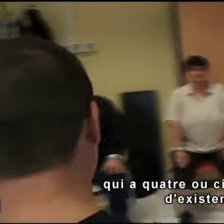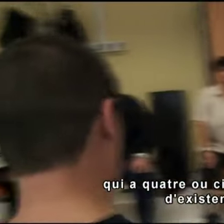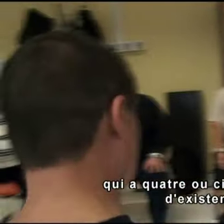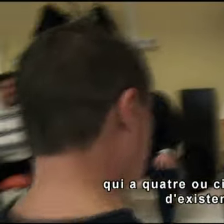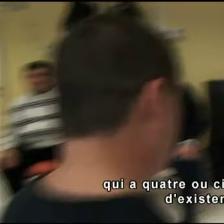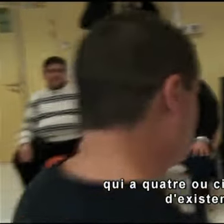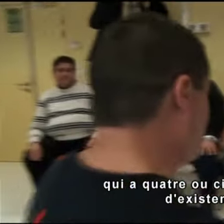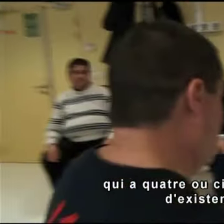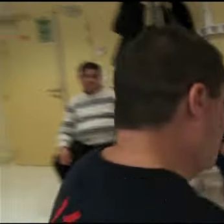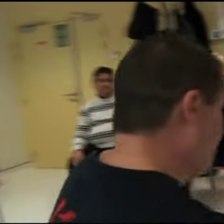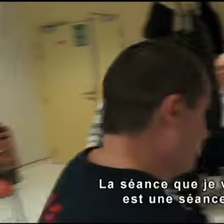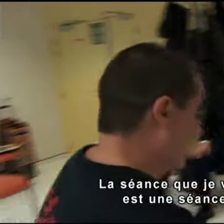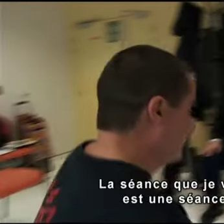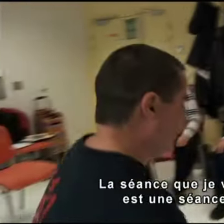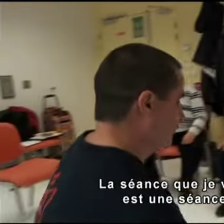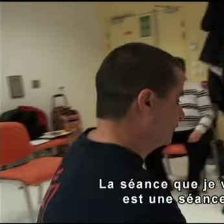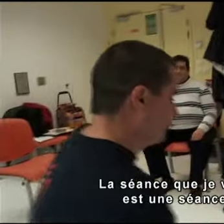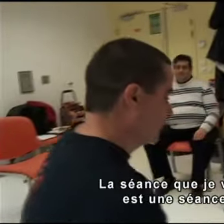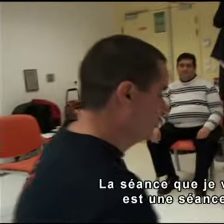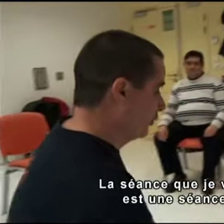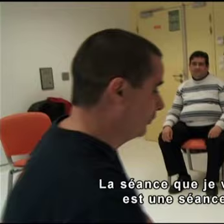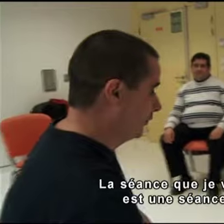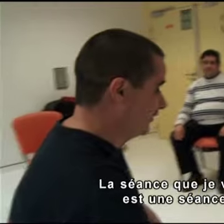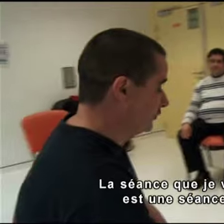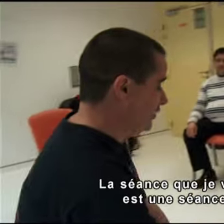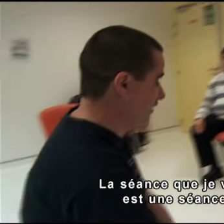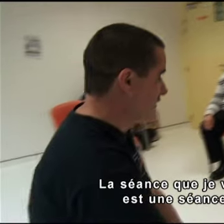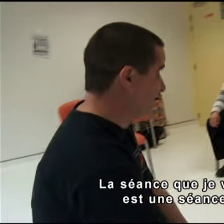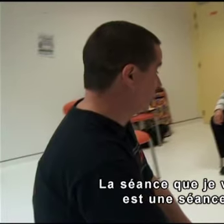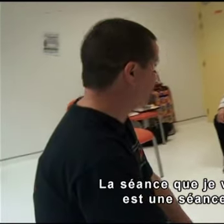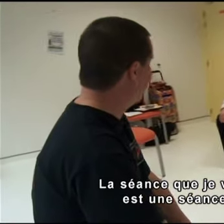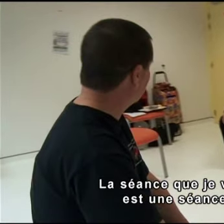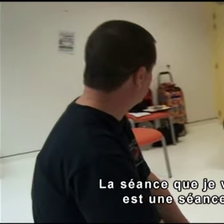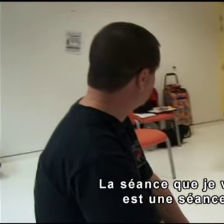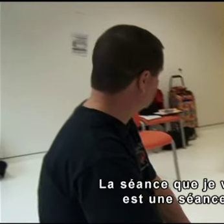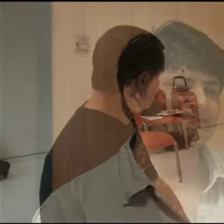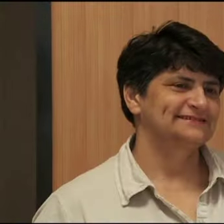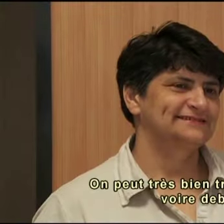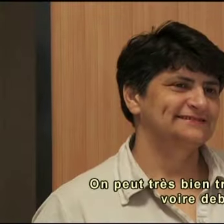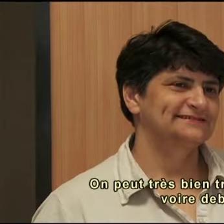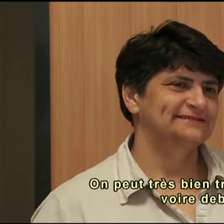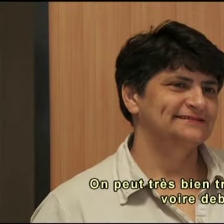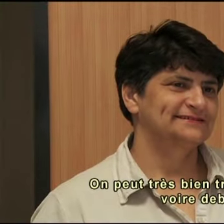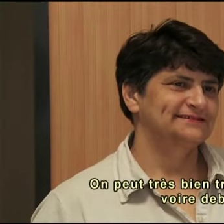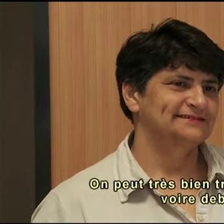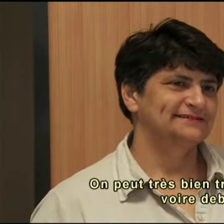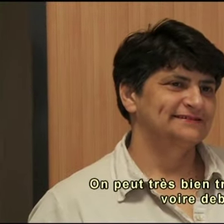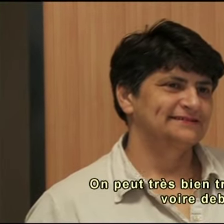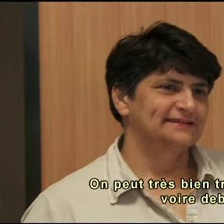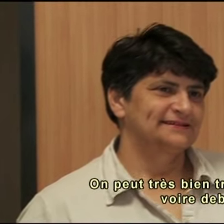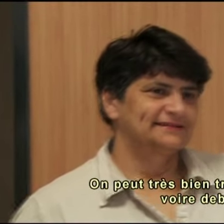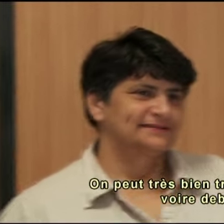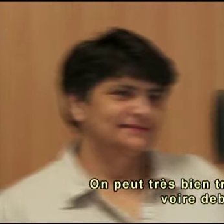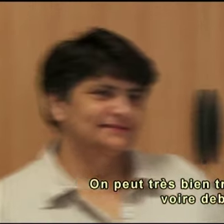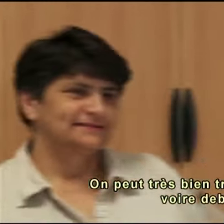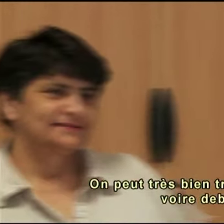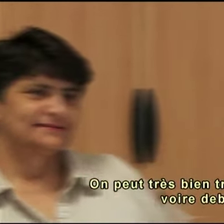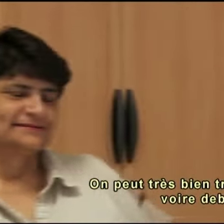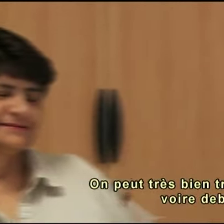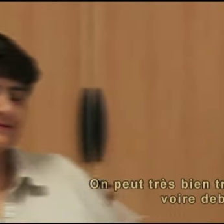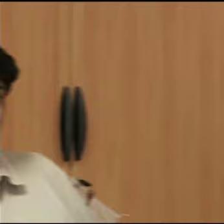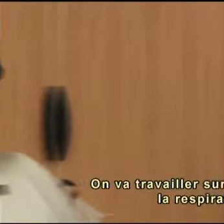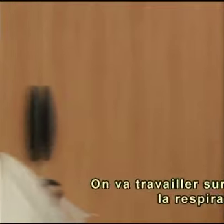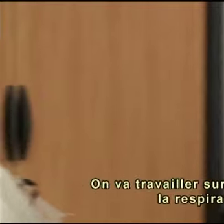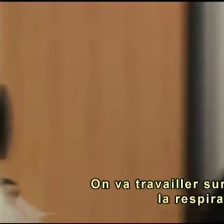000 ans d'existence. La séance que je vous propose, c'est une séance adaptée. Donc on peut très bien travailler assis,